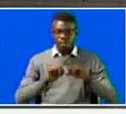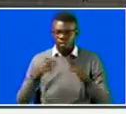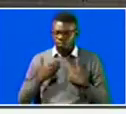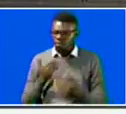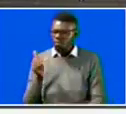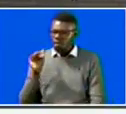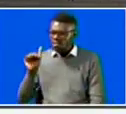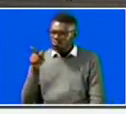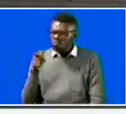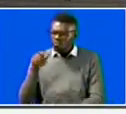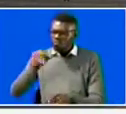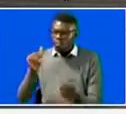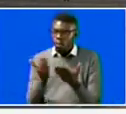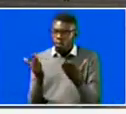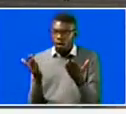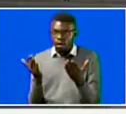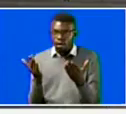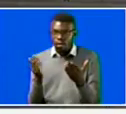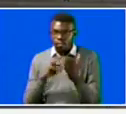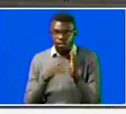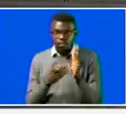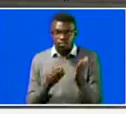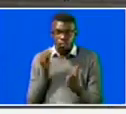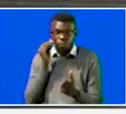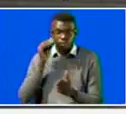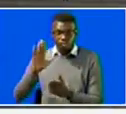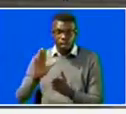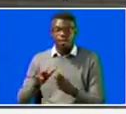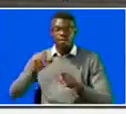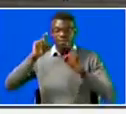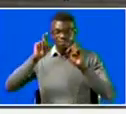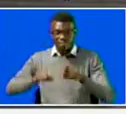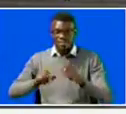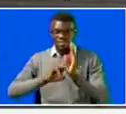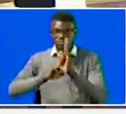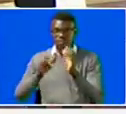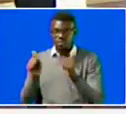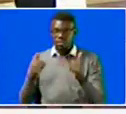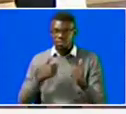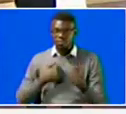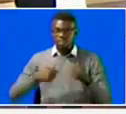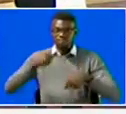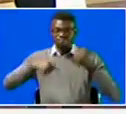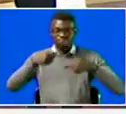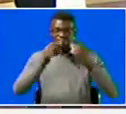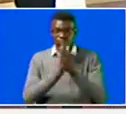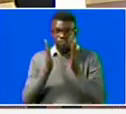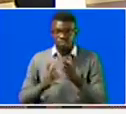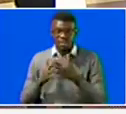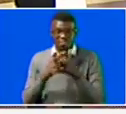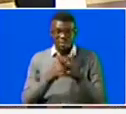unatoka wapi. So where you come from is what you represent. Mimi siwezi kushindana na Mwamerika, kukua Mwamerika.